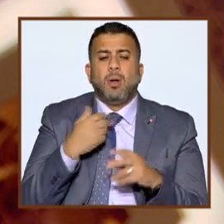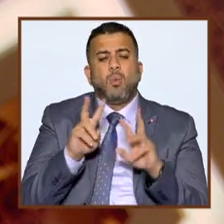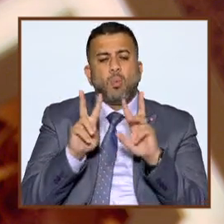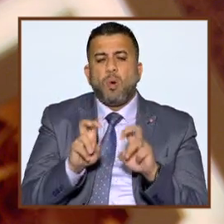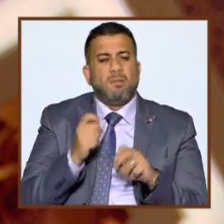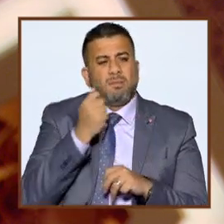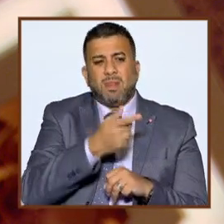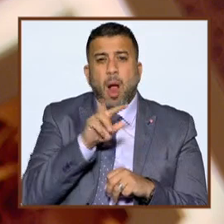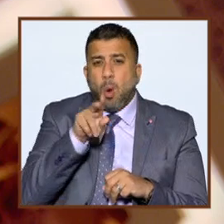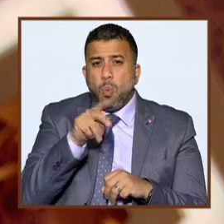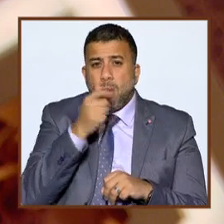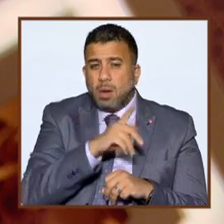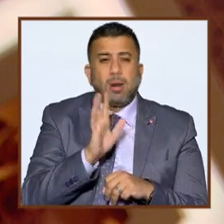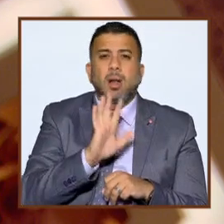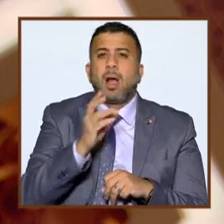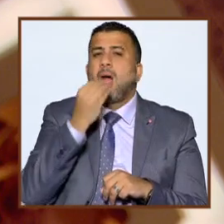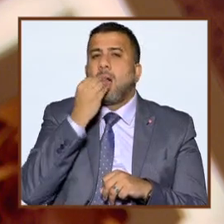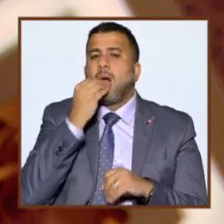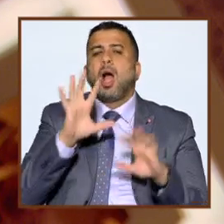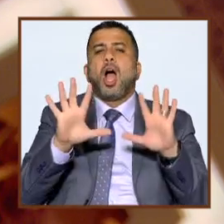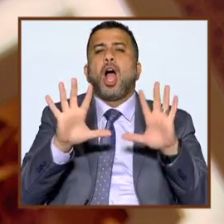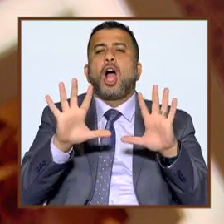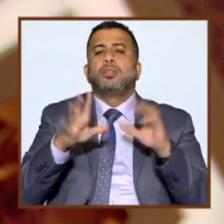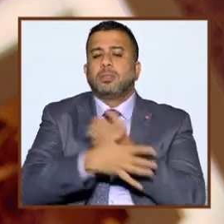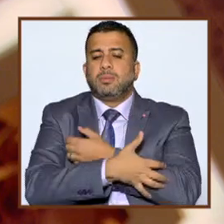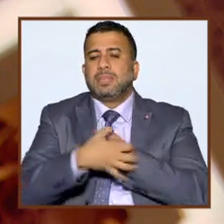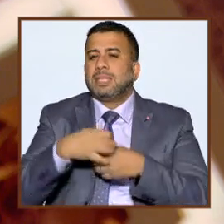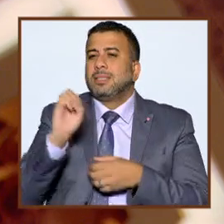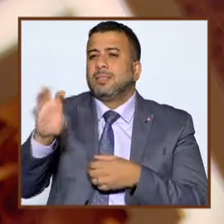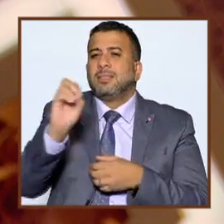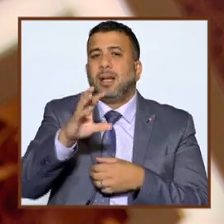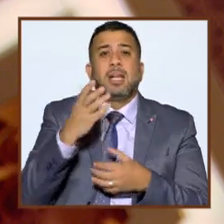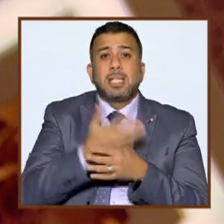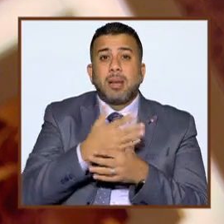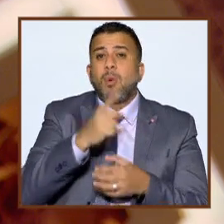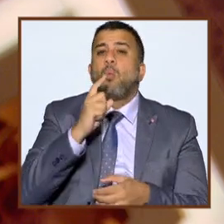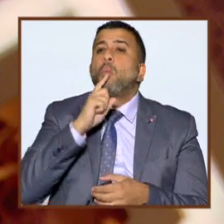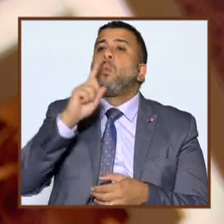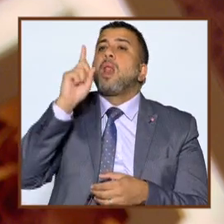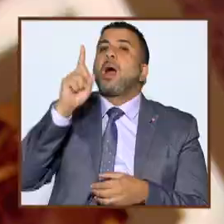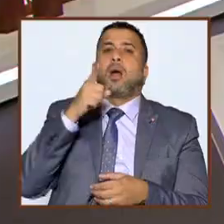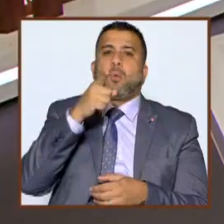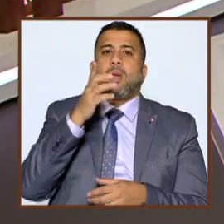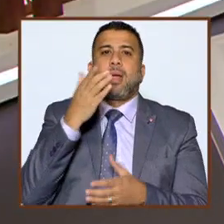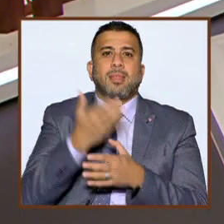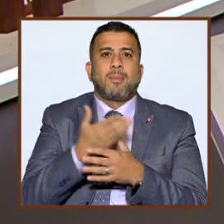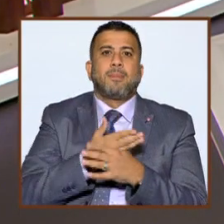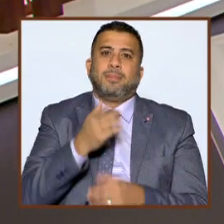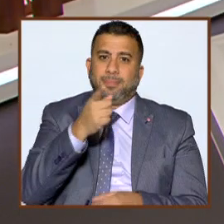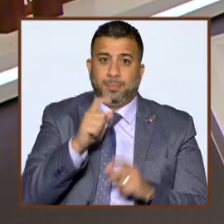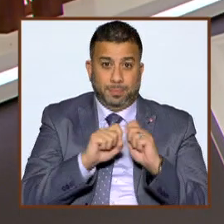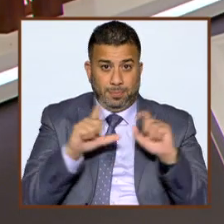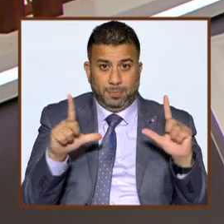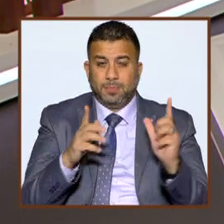وقف يكفر عن يمينه بإطعام 10 مساكين. تفضل أبا خالد. أبو خالد